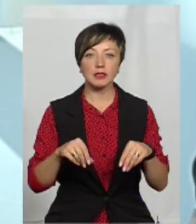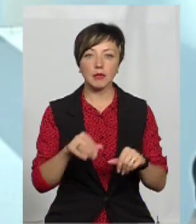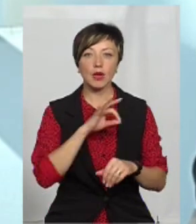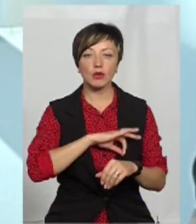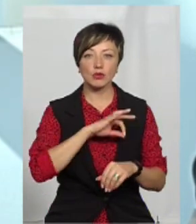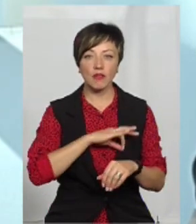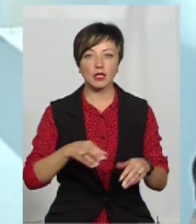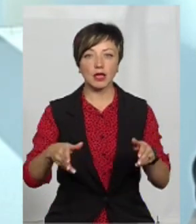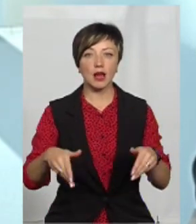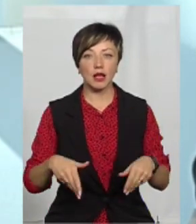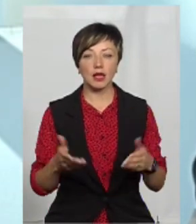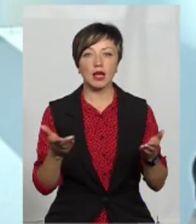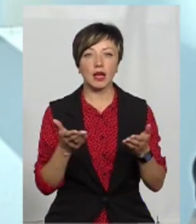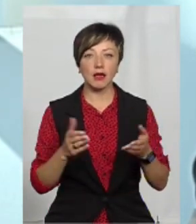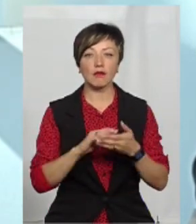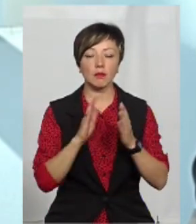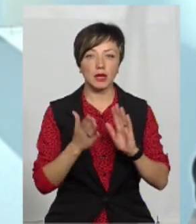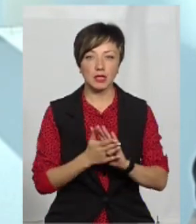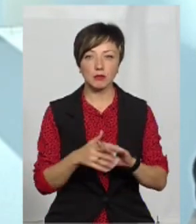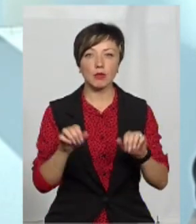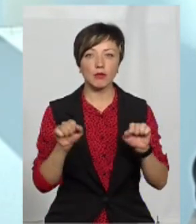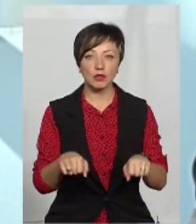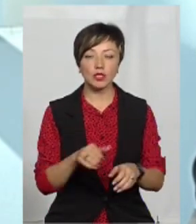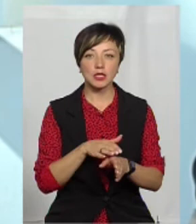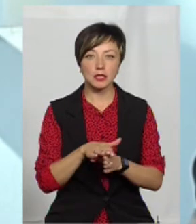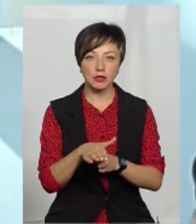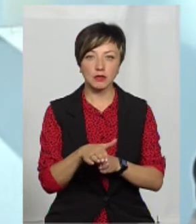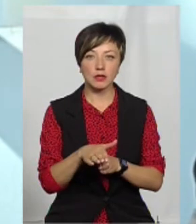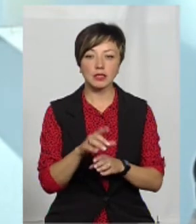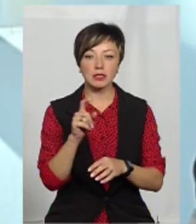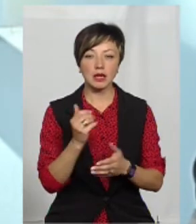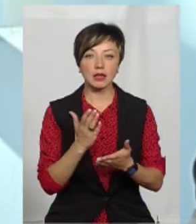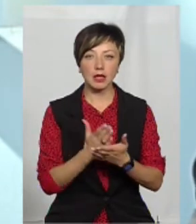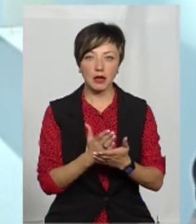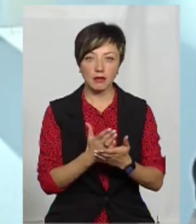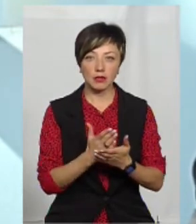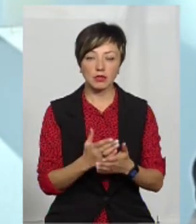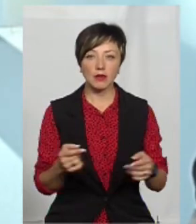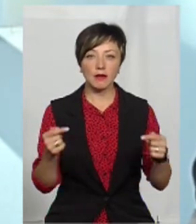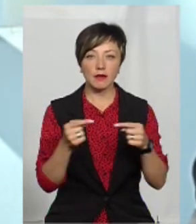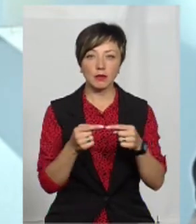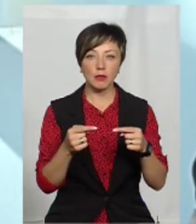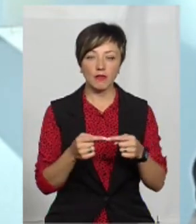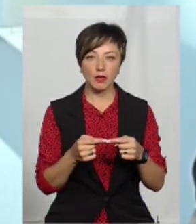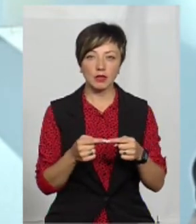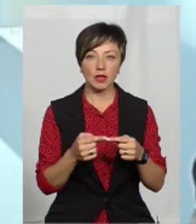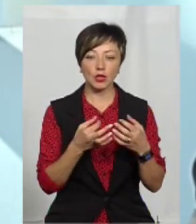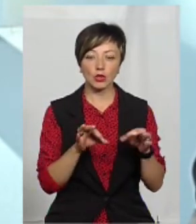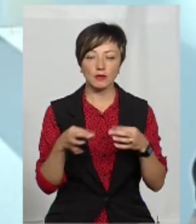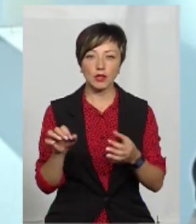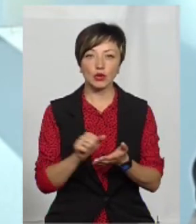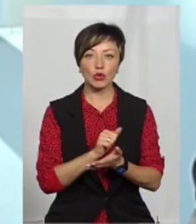землекористувач земельної ділянки, який, в принципі, може здійснювати за наявності відповідних